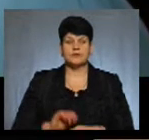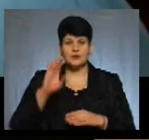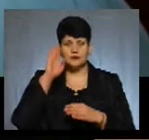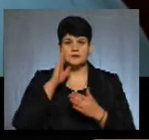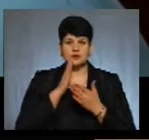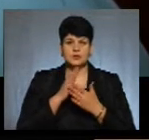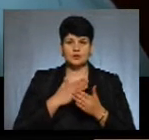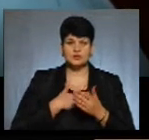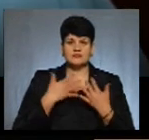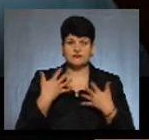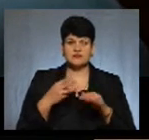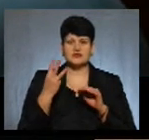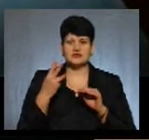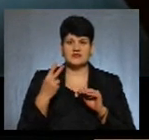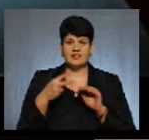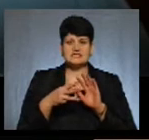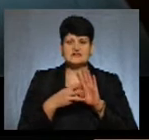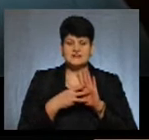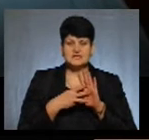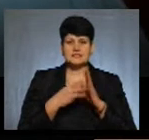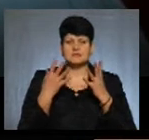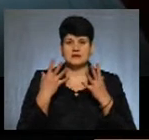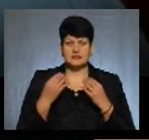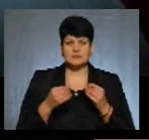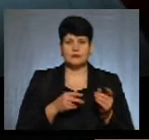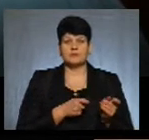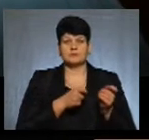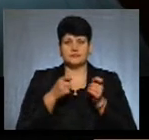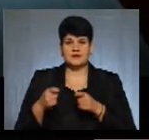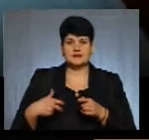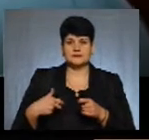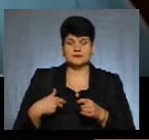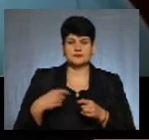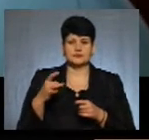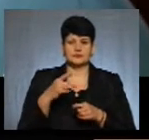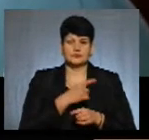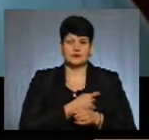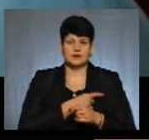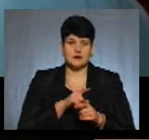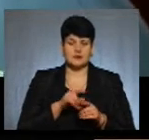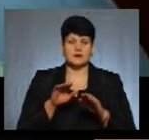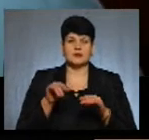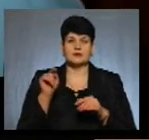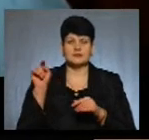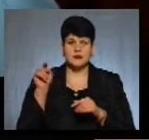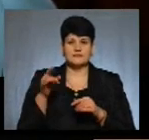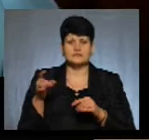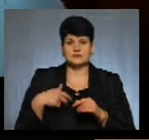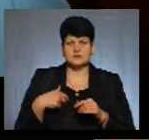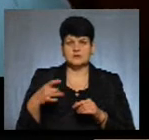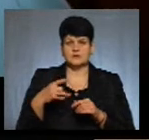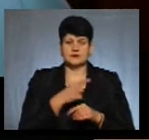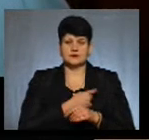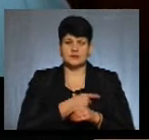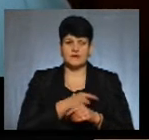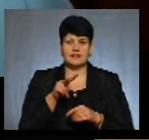Хлопчик знаходиться у нас уже 28 днів, поступив з Заліщицької центральної районної лікарні. Перед тим у Заліщицькій центральній районній лікарні